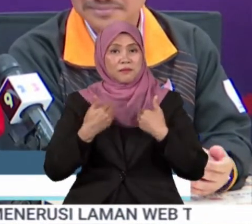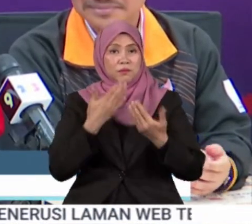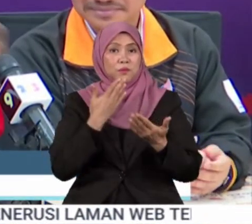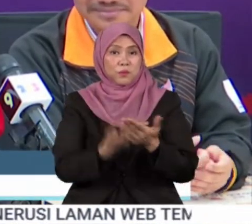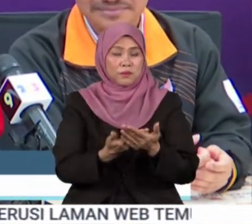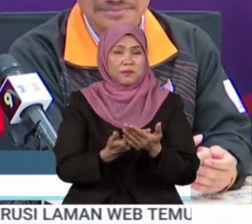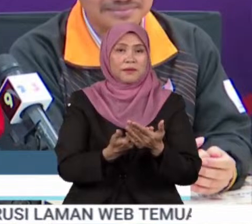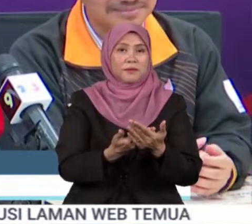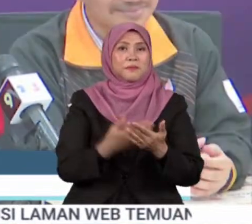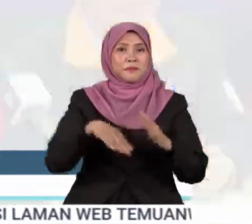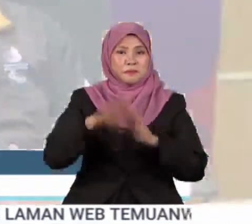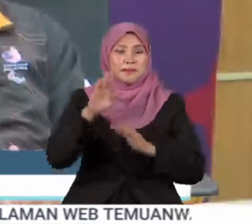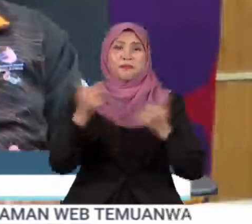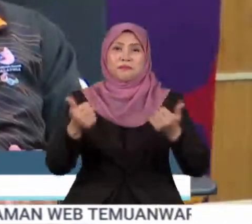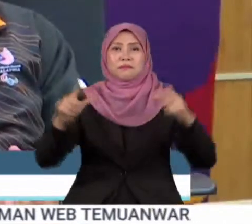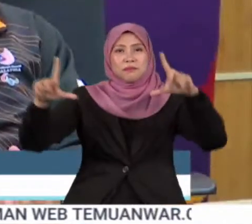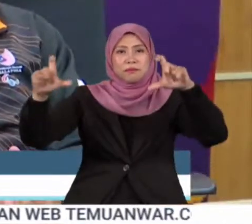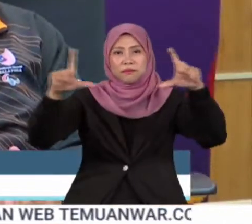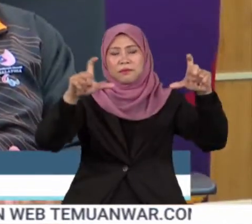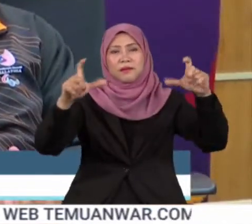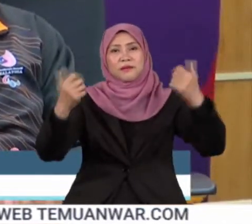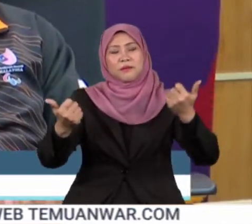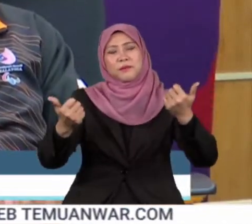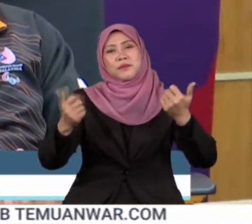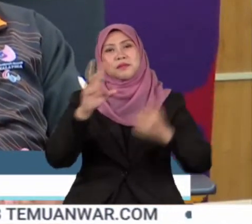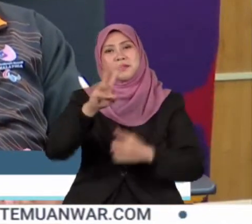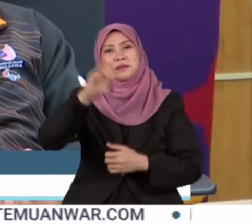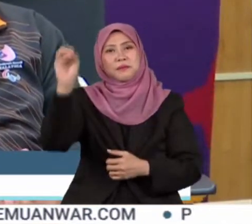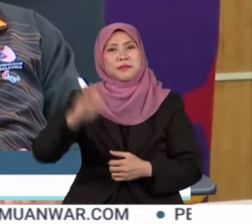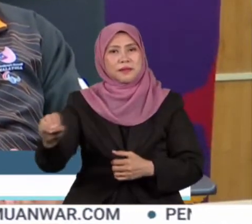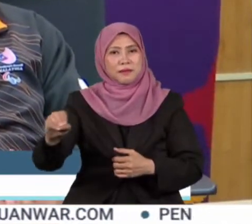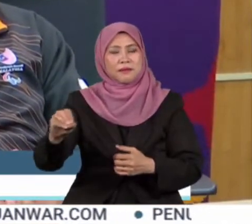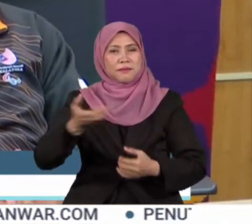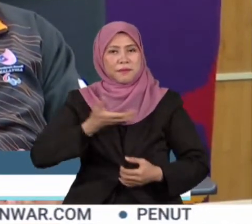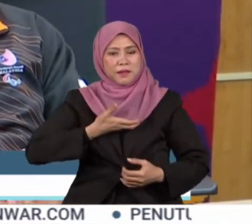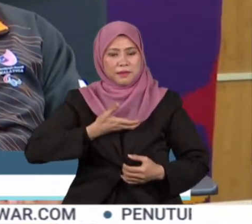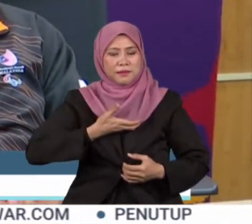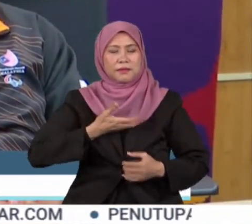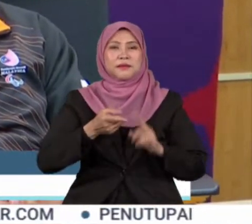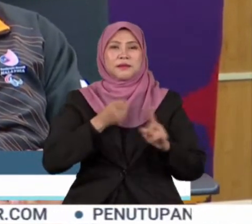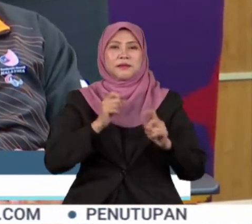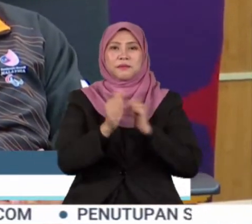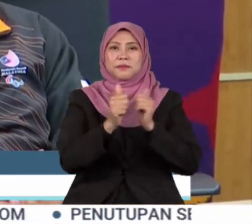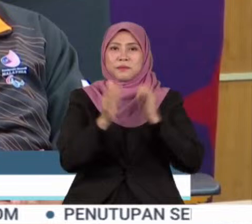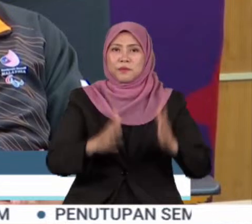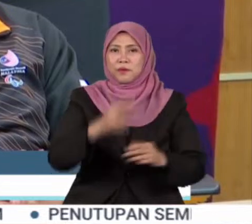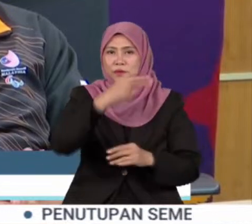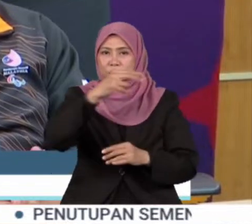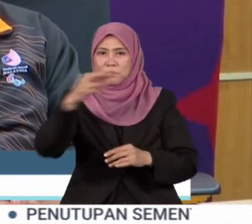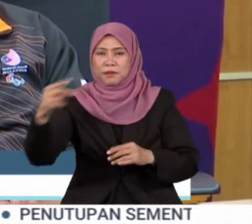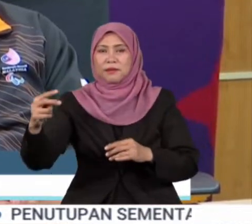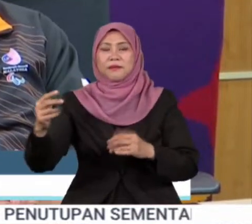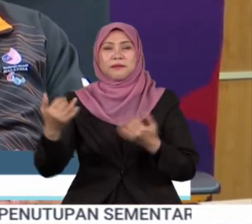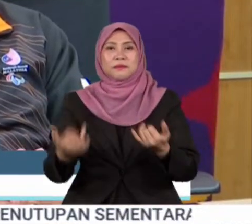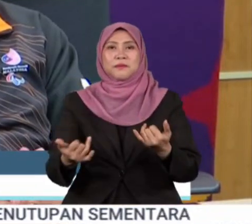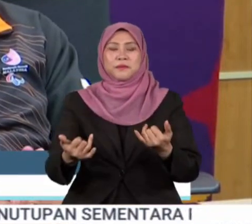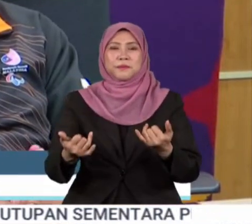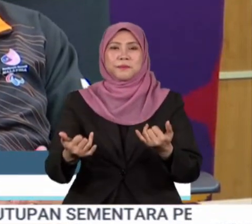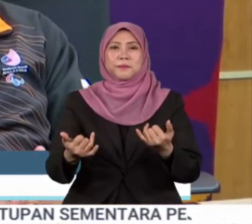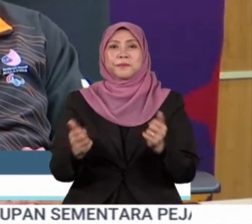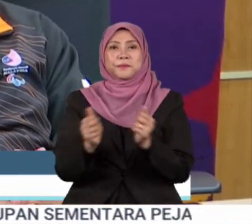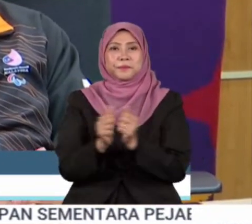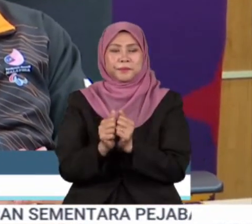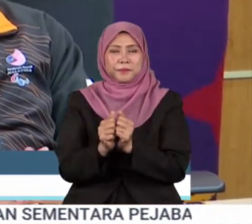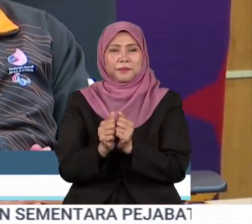datanglah ambil gambar banyak-banyak. Dalam 60% of the apa medal comes from athletics dengan swimming. So insyaAllah lubuk kita adalah swimming dengan athletics